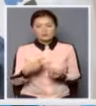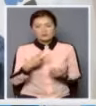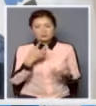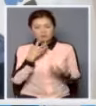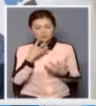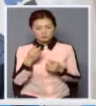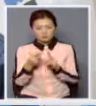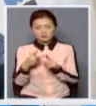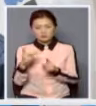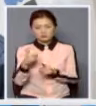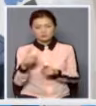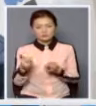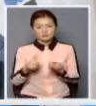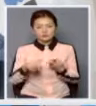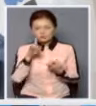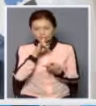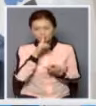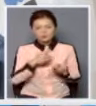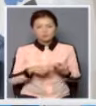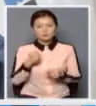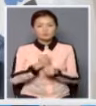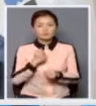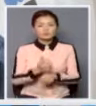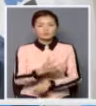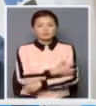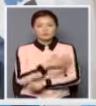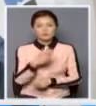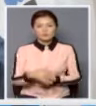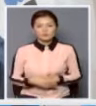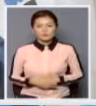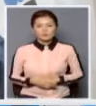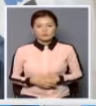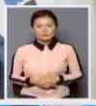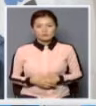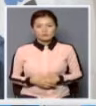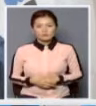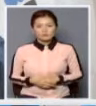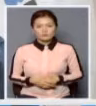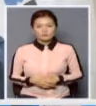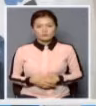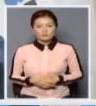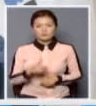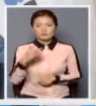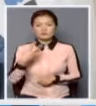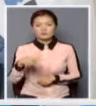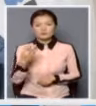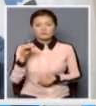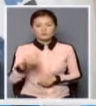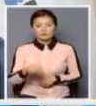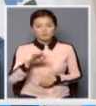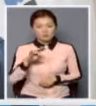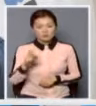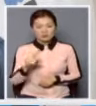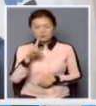и нефтехимический. Производственная мощность комплекса производства ароматических углеводородов – это 133 тысячи тонн год